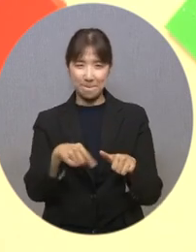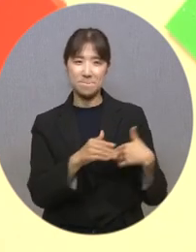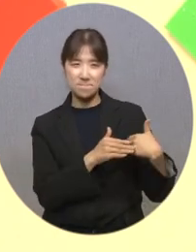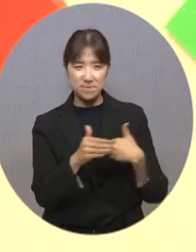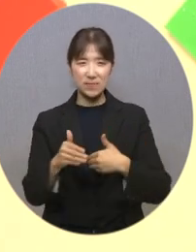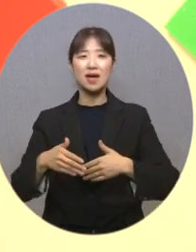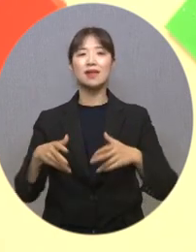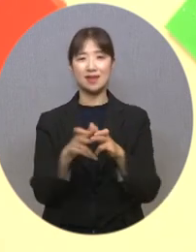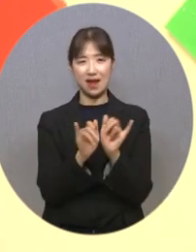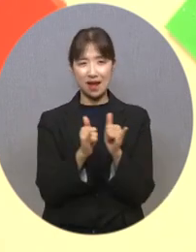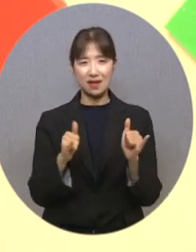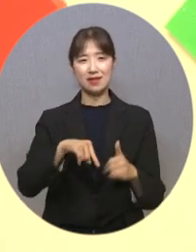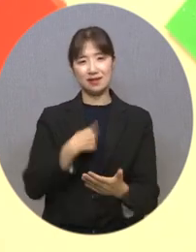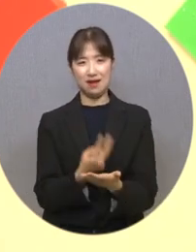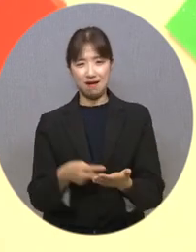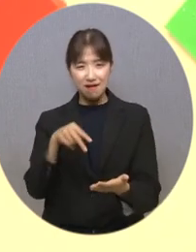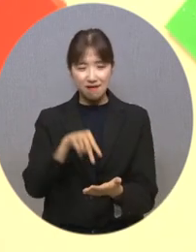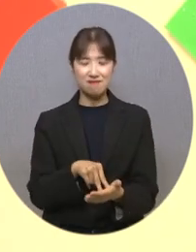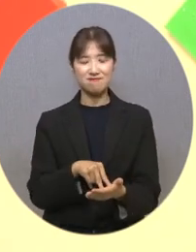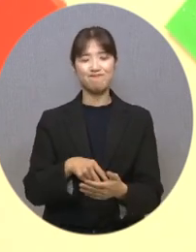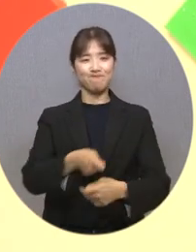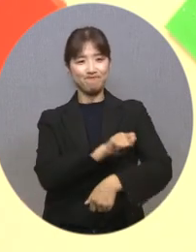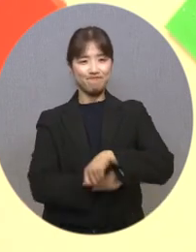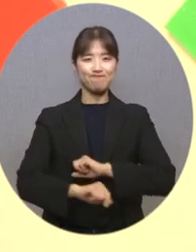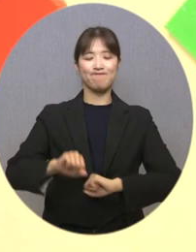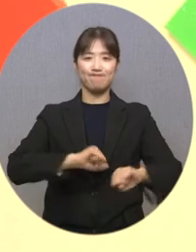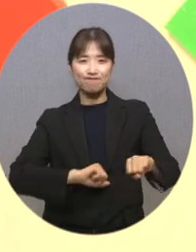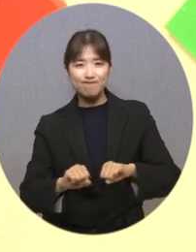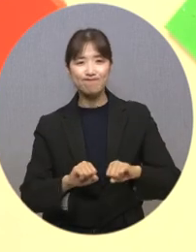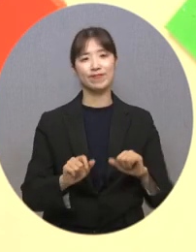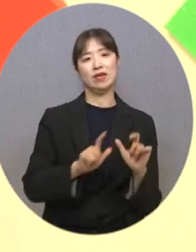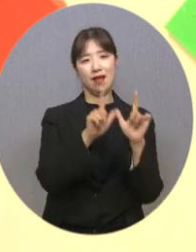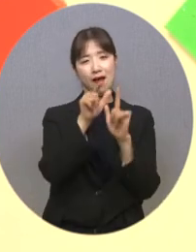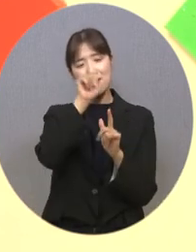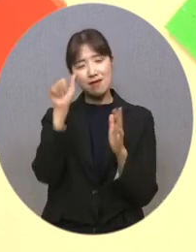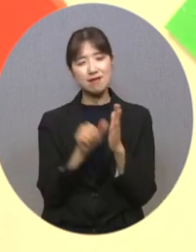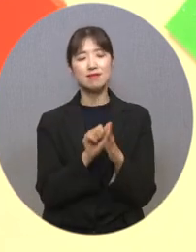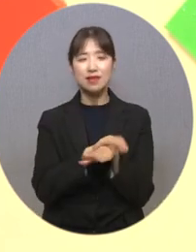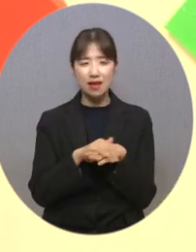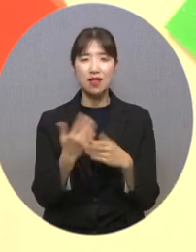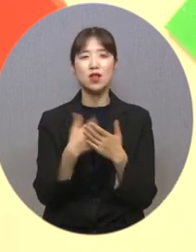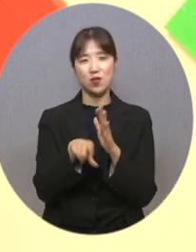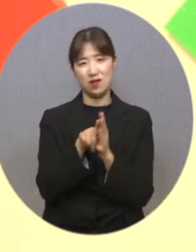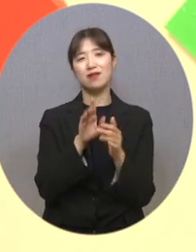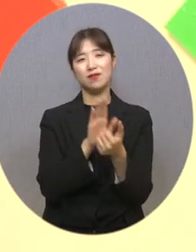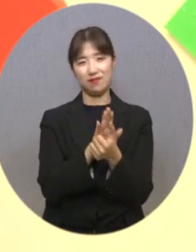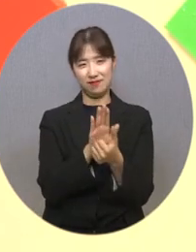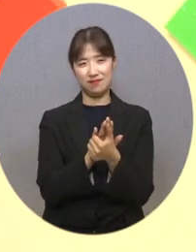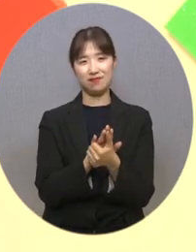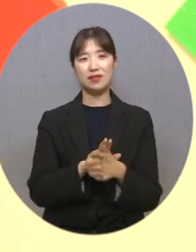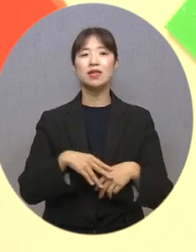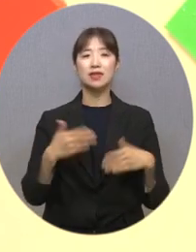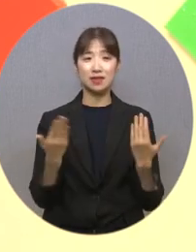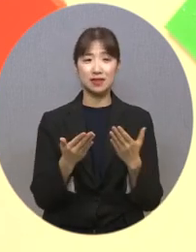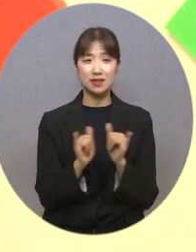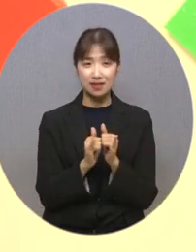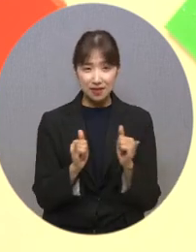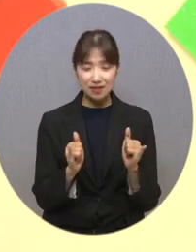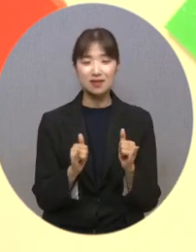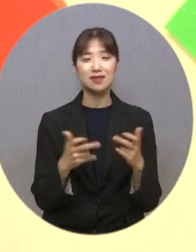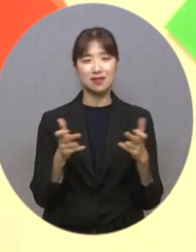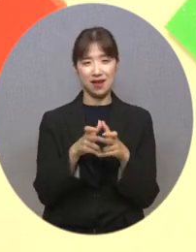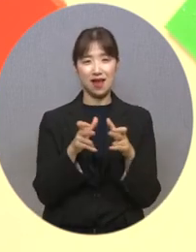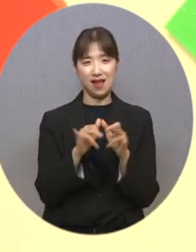근로장애인들의 자립심과 능동적인 삶을 살아갈 수 있도록 노력하는 기관입니다. 근로장애인들이 직무